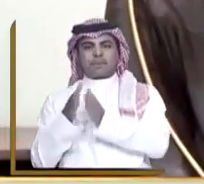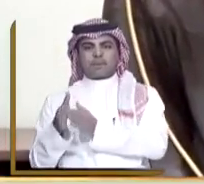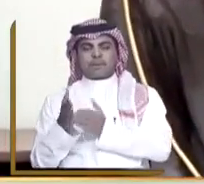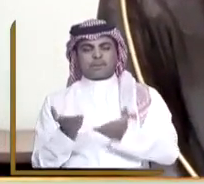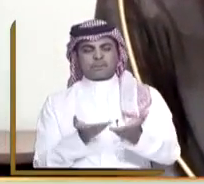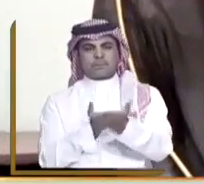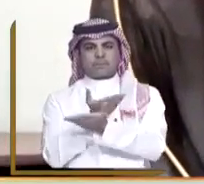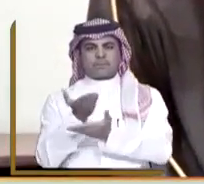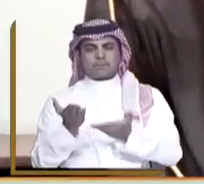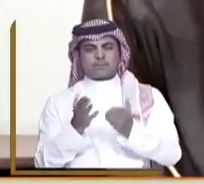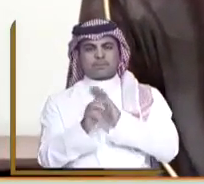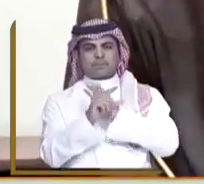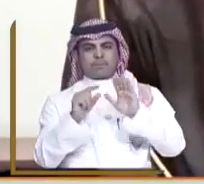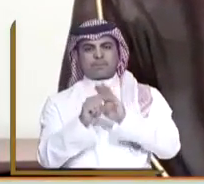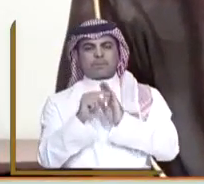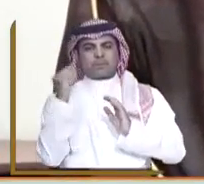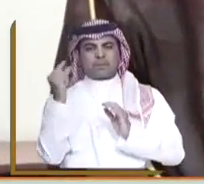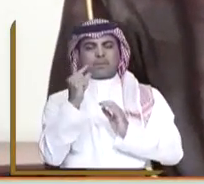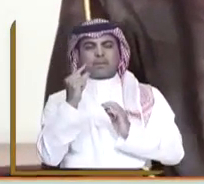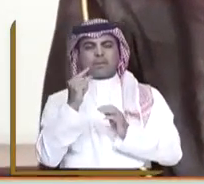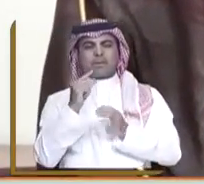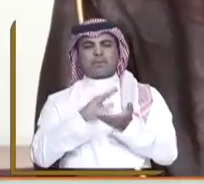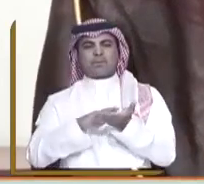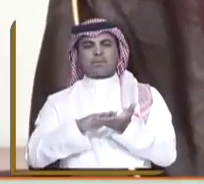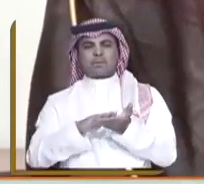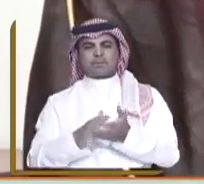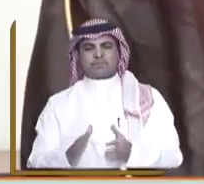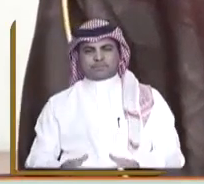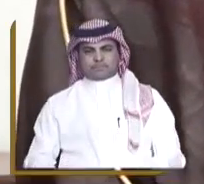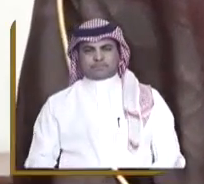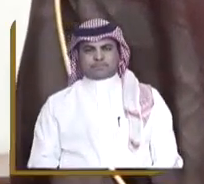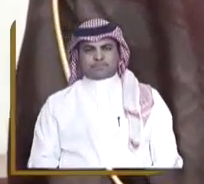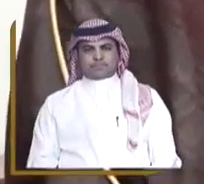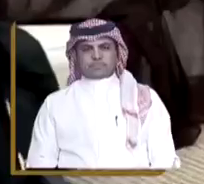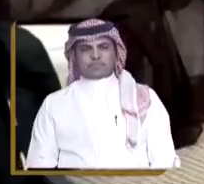استعراض مجمل الاحداث الاقليميه والدوليه ذات الاهتمام المشترك